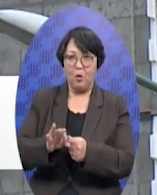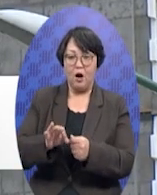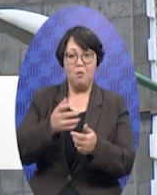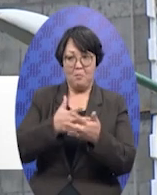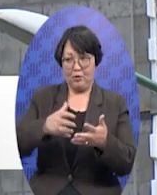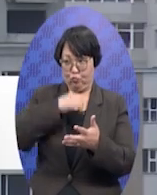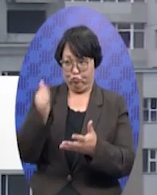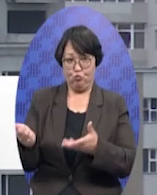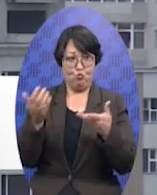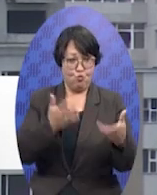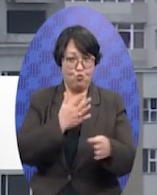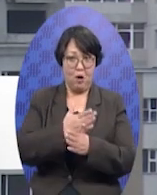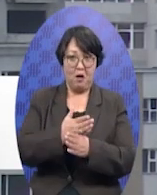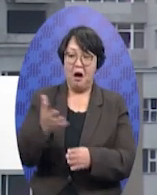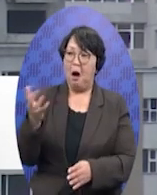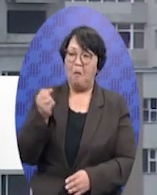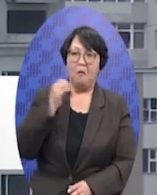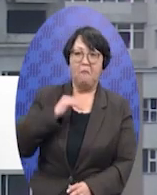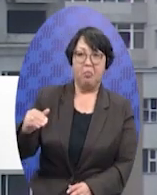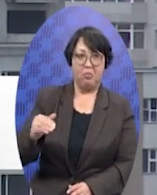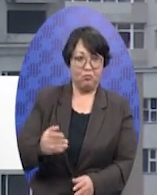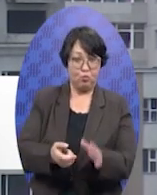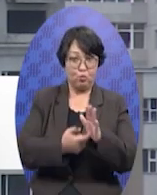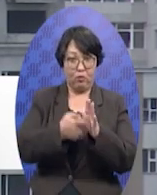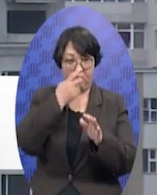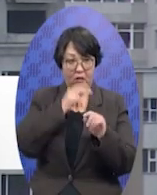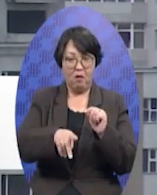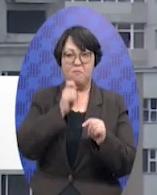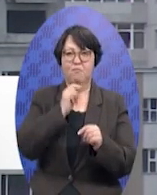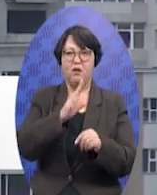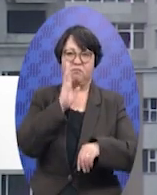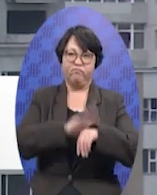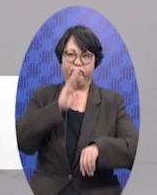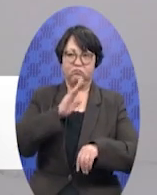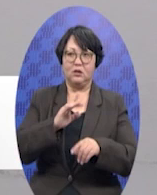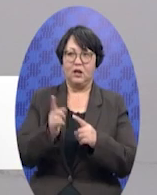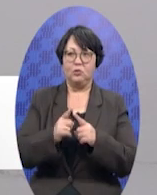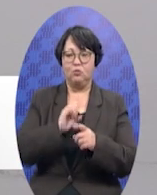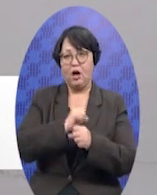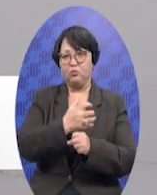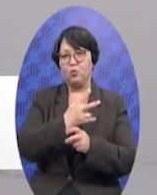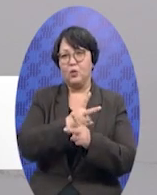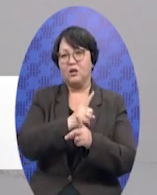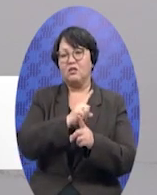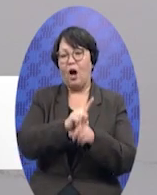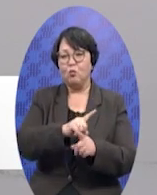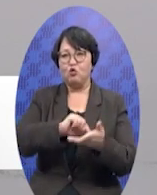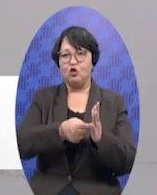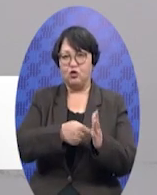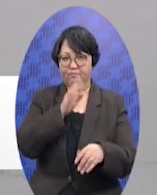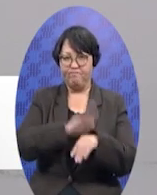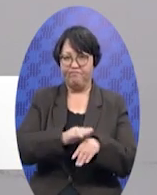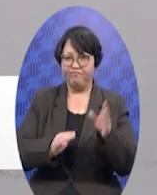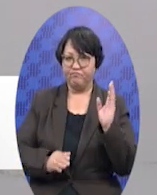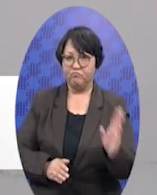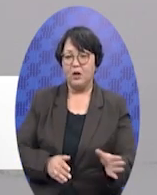зээлийн өргөдлийг хүлээн авахаас үндэслэлгүйгээр татгалцсан бол банкнд хариуцлага тооцоорулсан. Хэрвээ энэ асуудлууд арилжааны